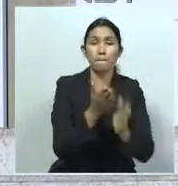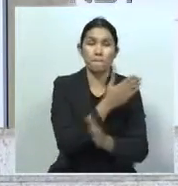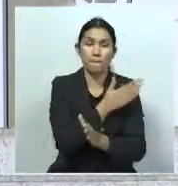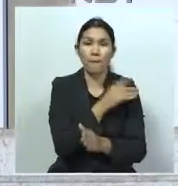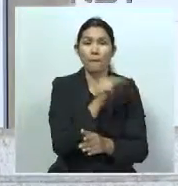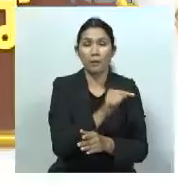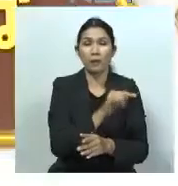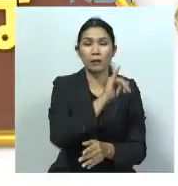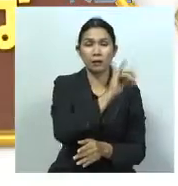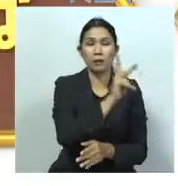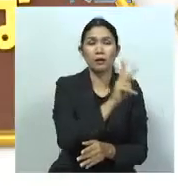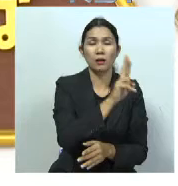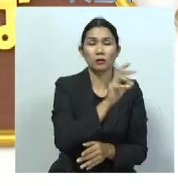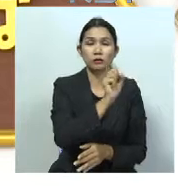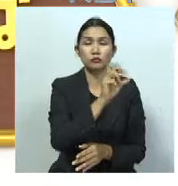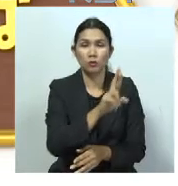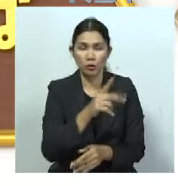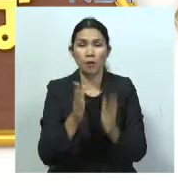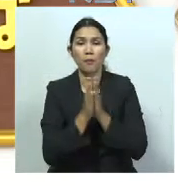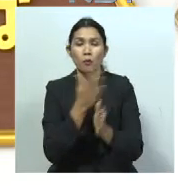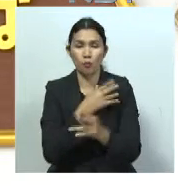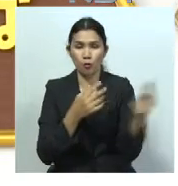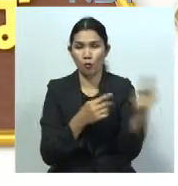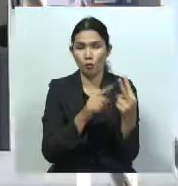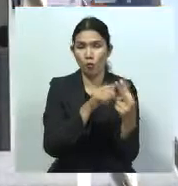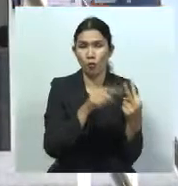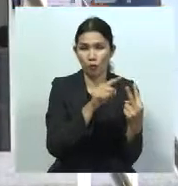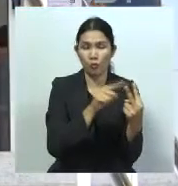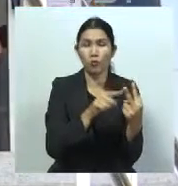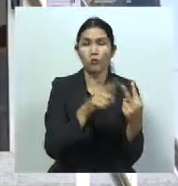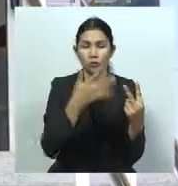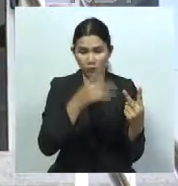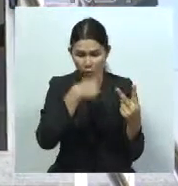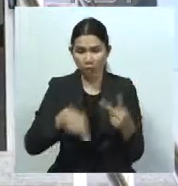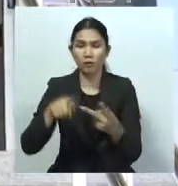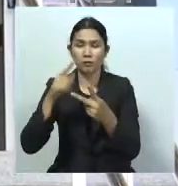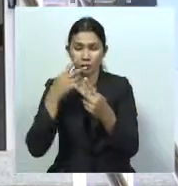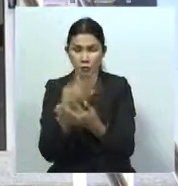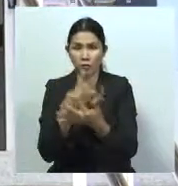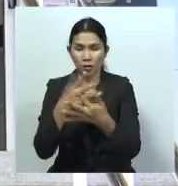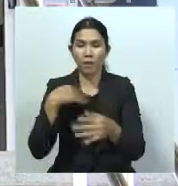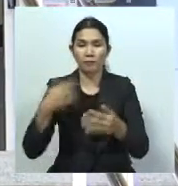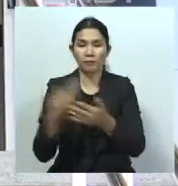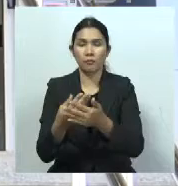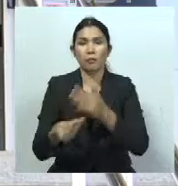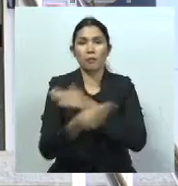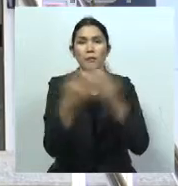สอนวิลาศและอดีตพระครูวิลาศกิจจานุกูลรวม2รูปโดยจำเลยถูกประกันตัวออกไปก่อนหน้านี้